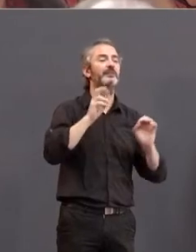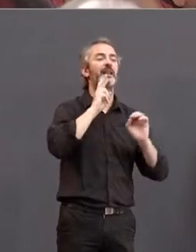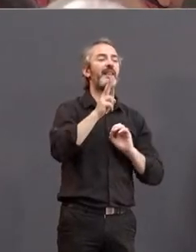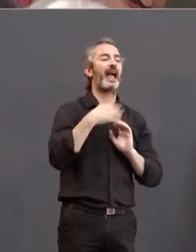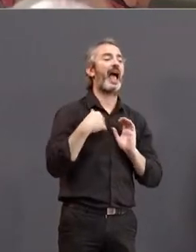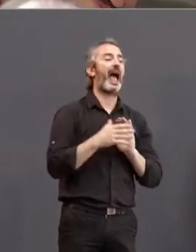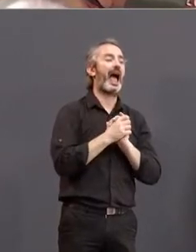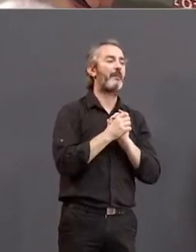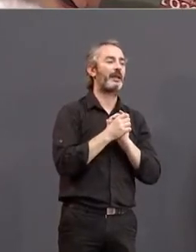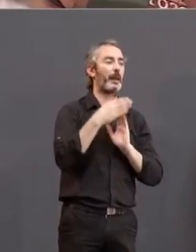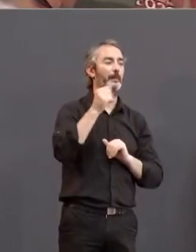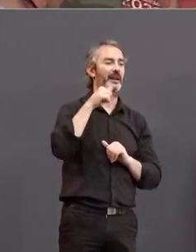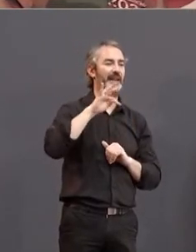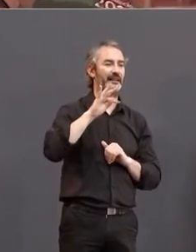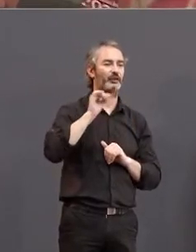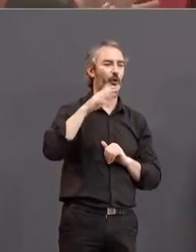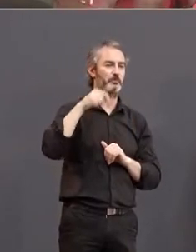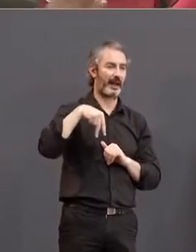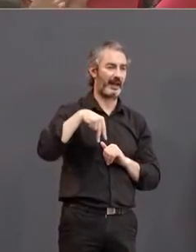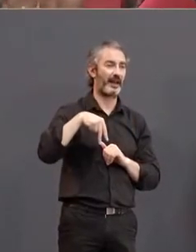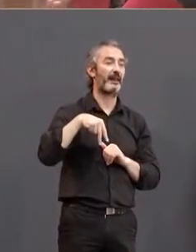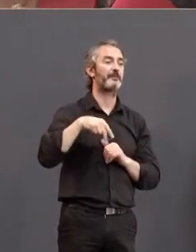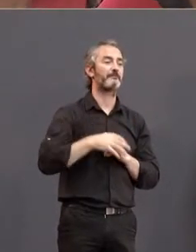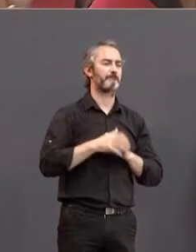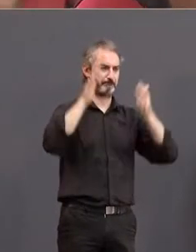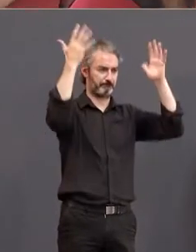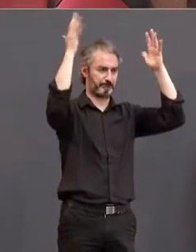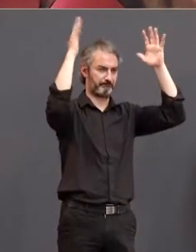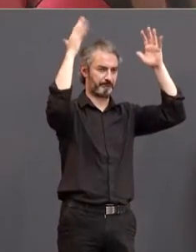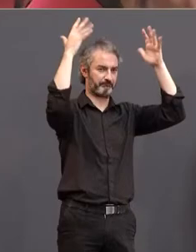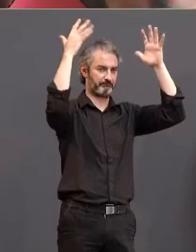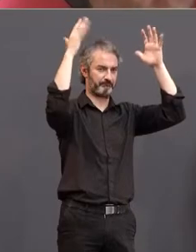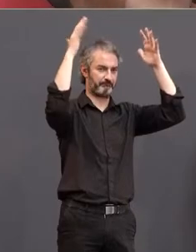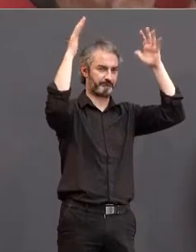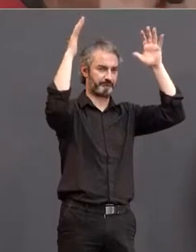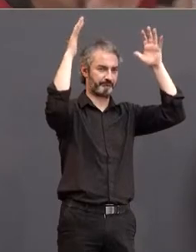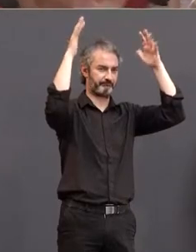especial al nostre estimadíssim Bernat Corman, que avui també forma part